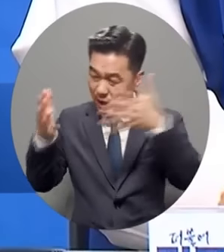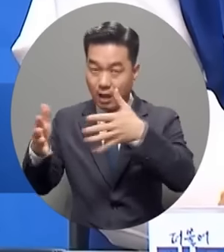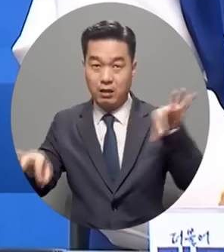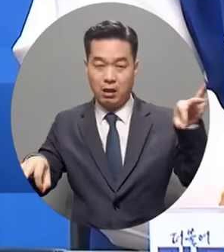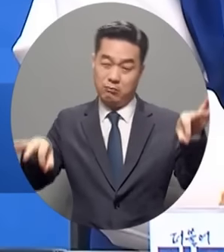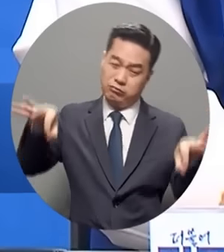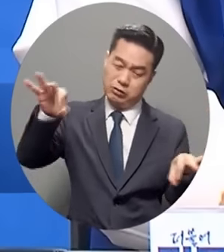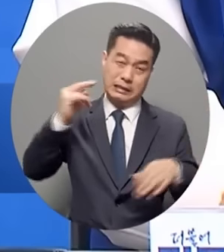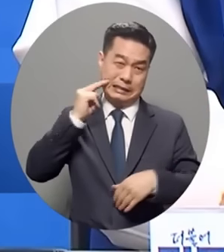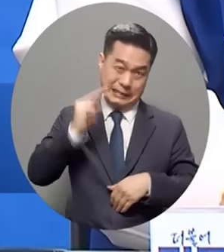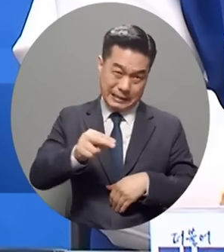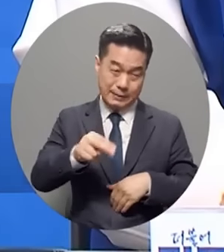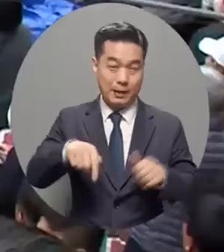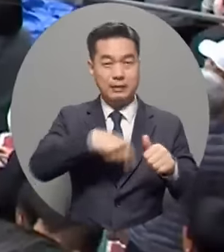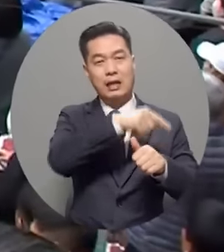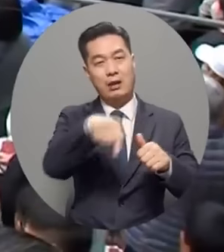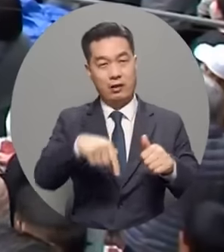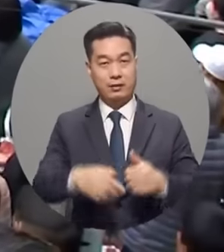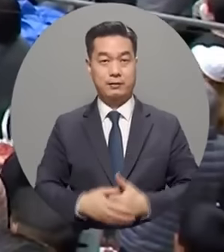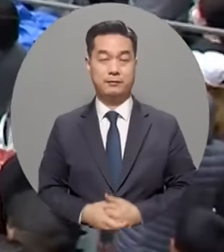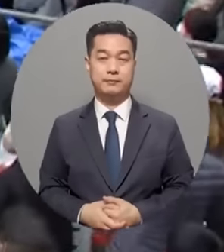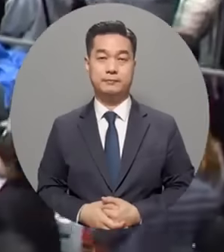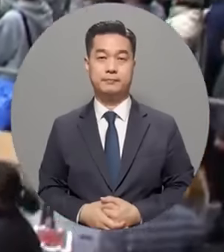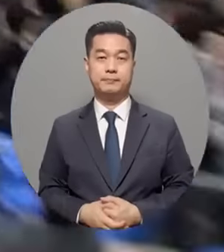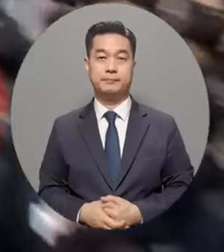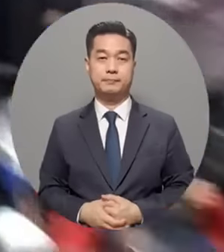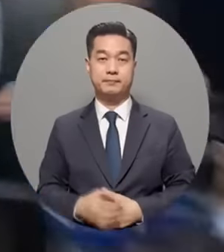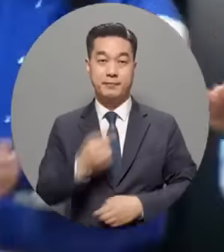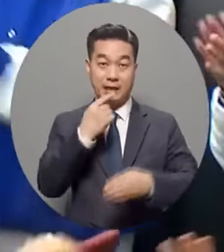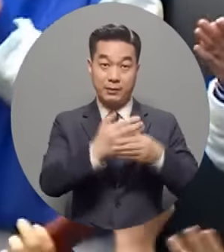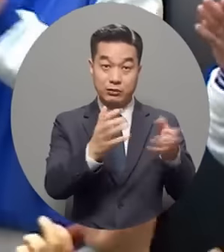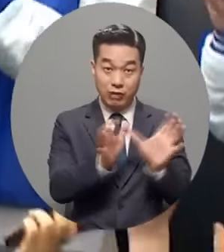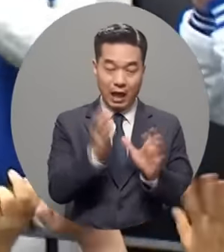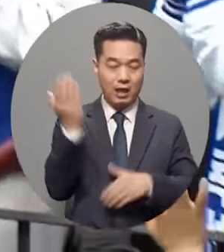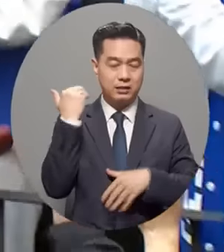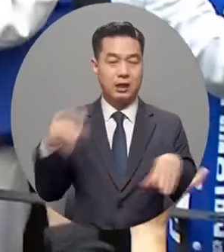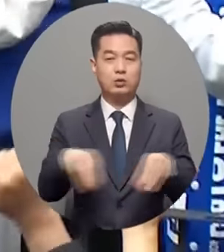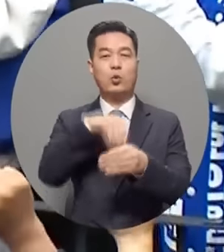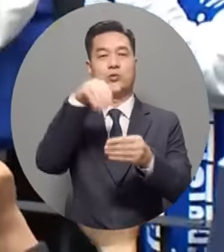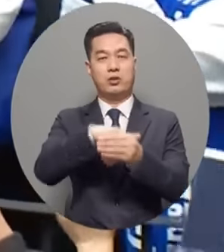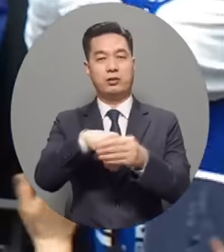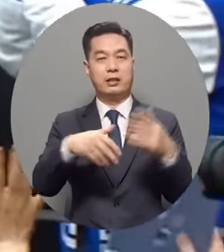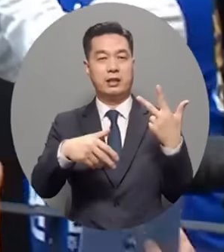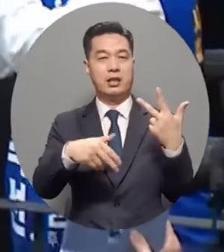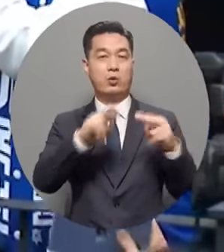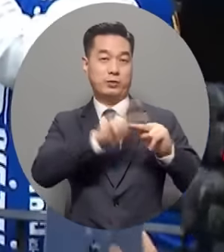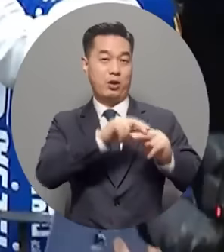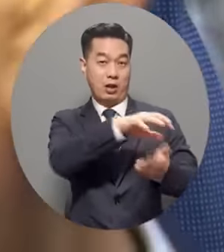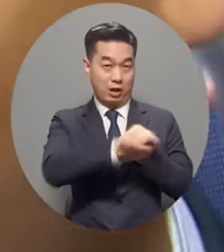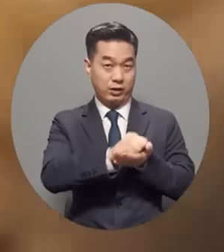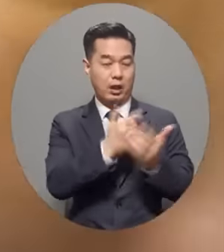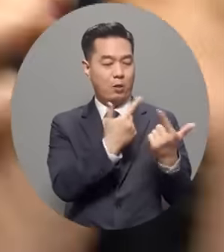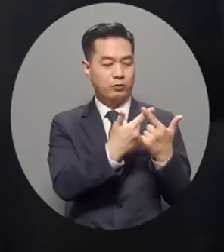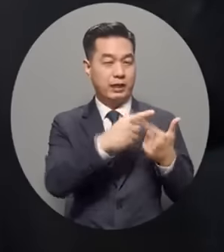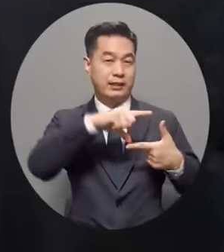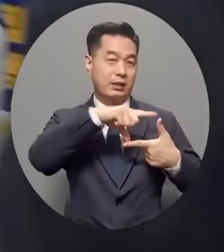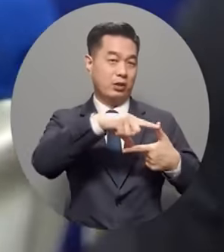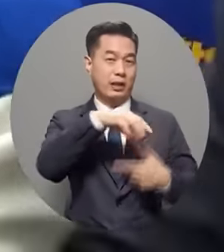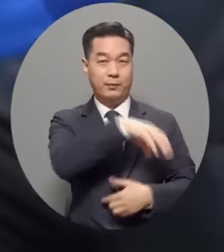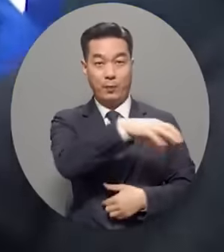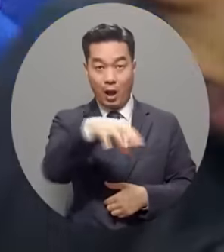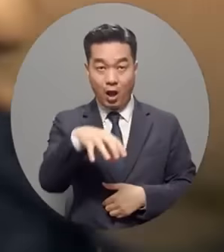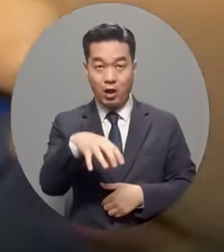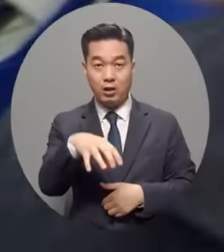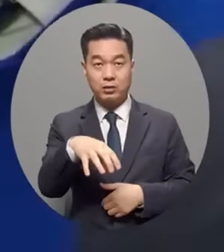심화만 부추기고 있습니다. 민주당은 지난 총선에서 7석을 얻은 부산 경남 지역에서 두